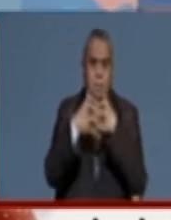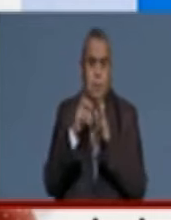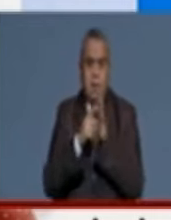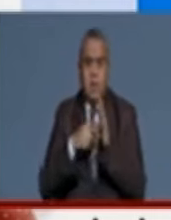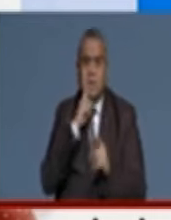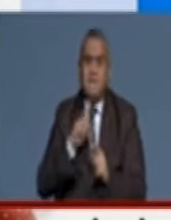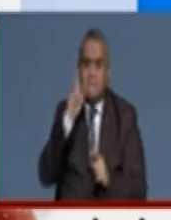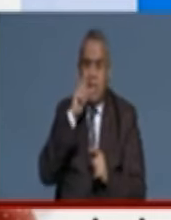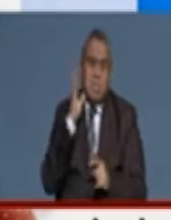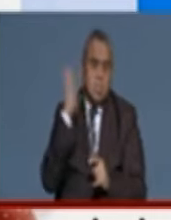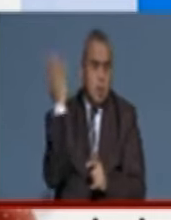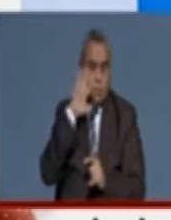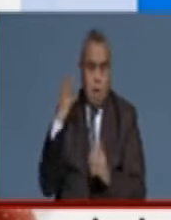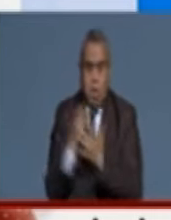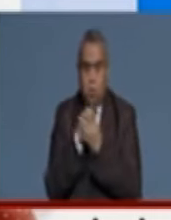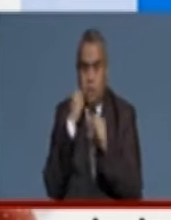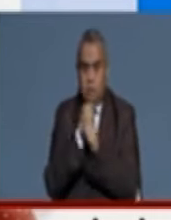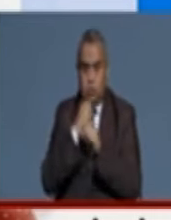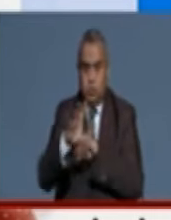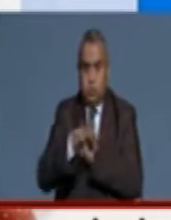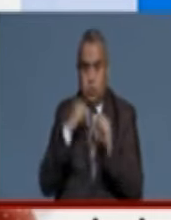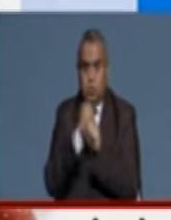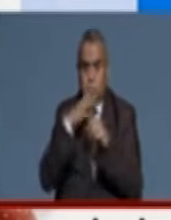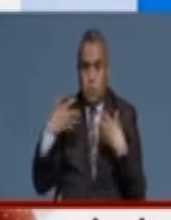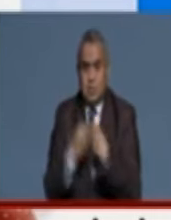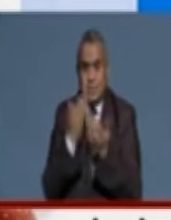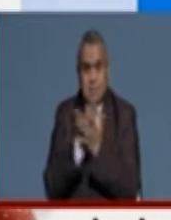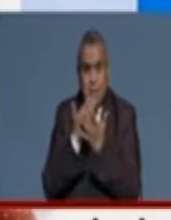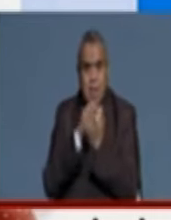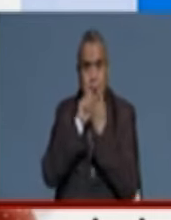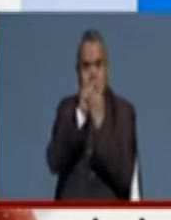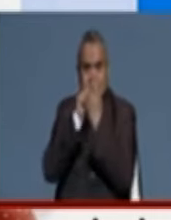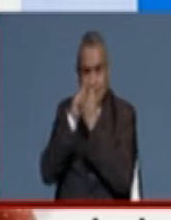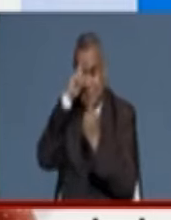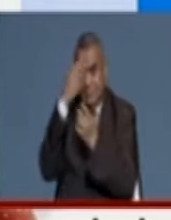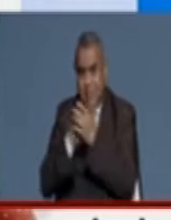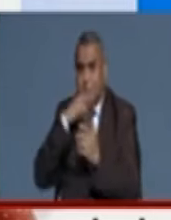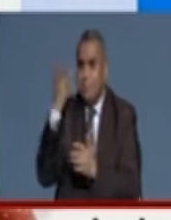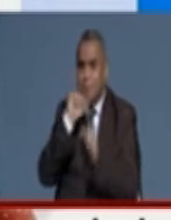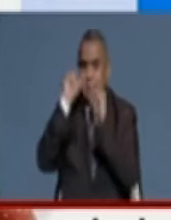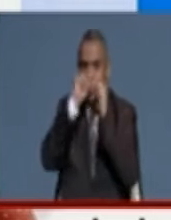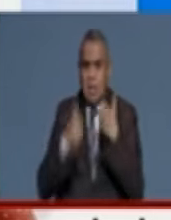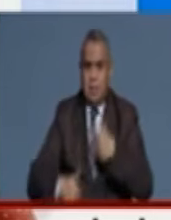الصناعية بشكل اشمل عشان نقدر نتعامل مع التحديات اللي بتقابلنا مع المصنعين.